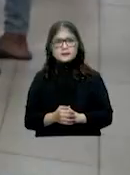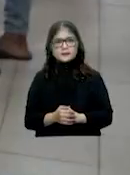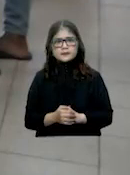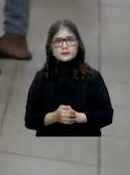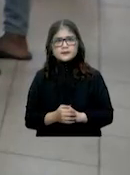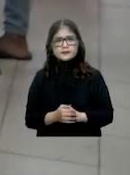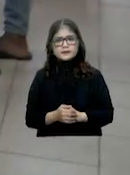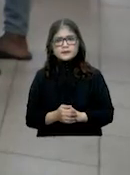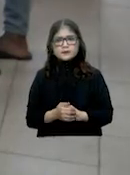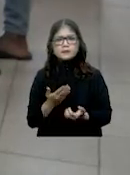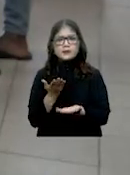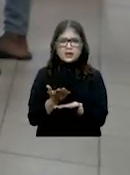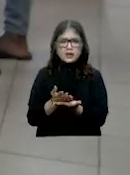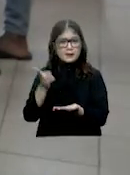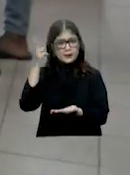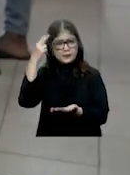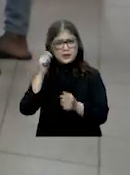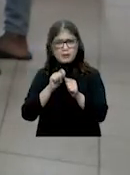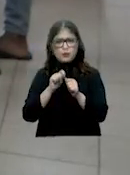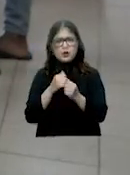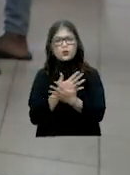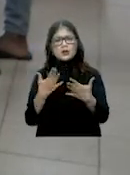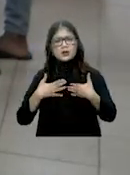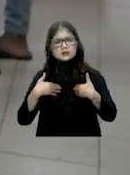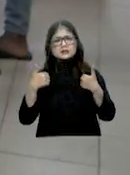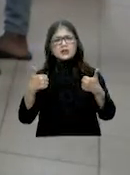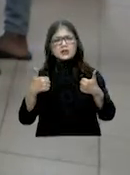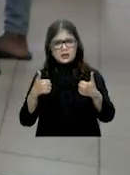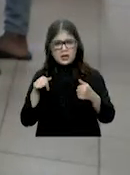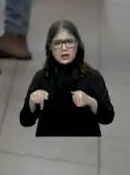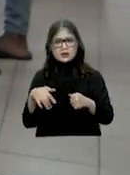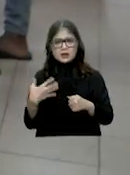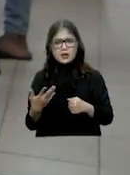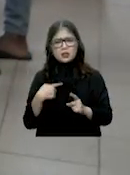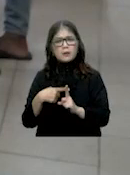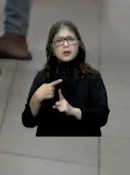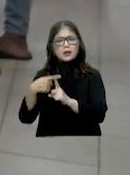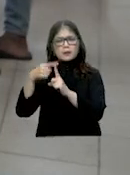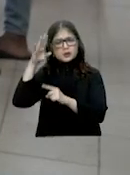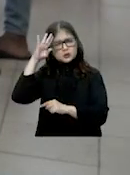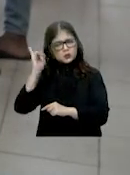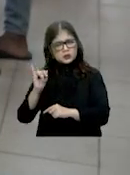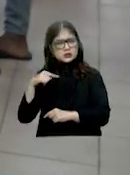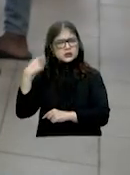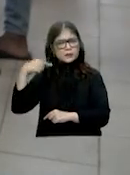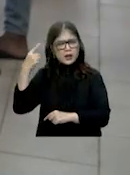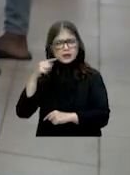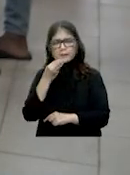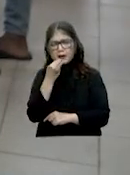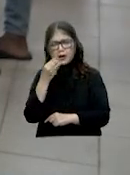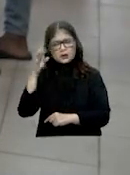Saya minta dengan pemerintah bikin rakyat aja deh jangan dipersulit untuk makan kita sehari-hari Kita